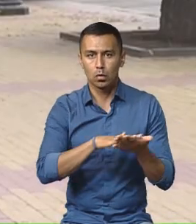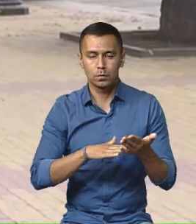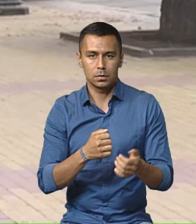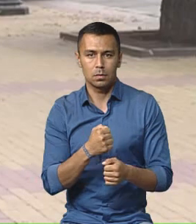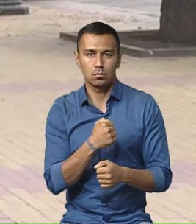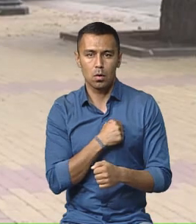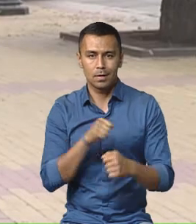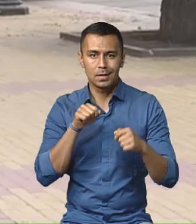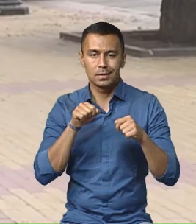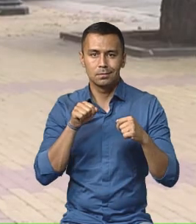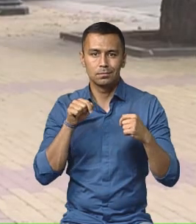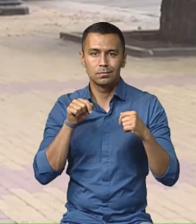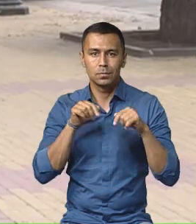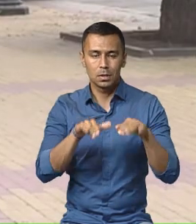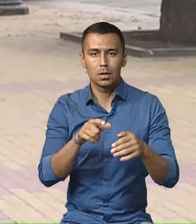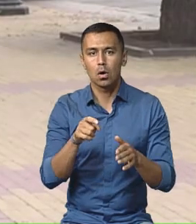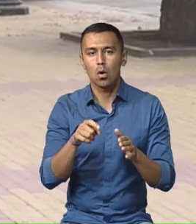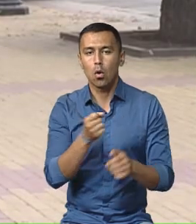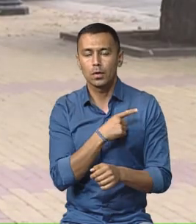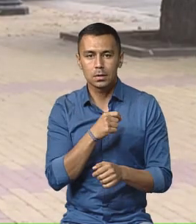Це Одеса, Донецьк,